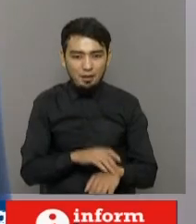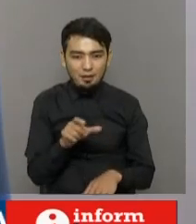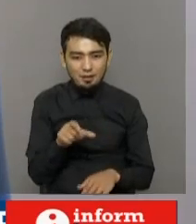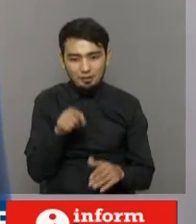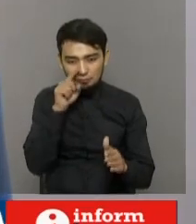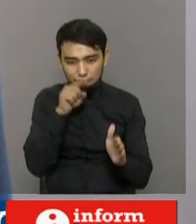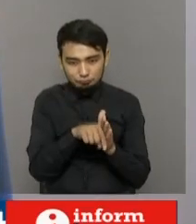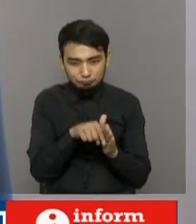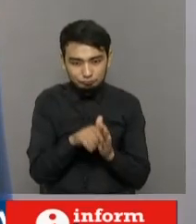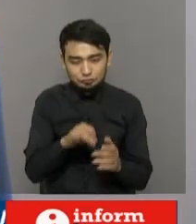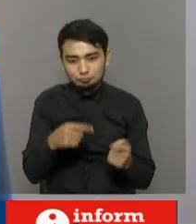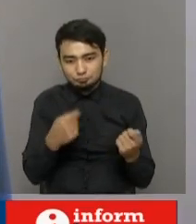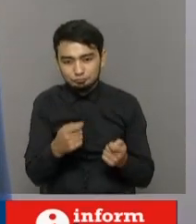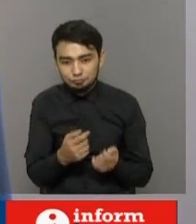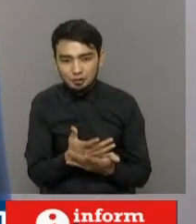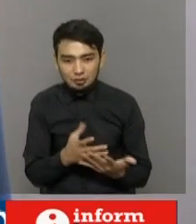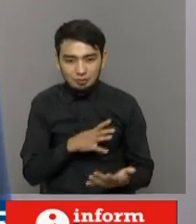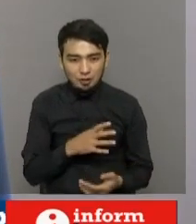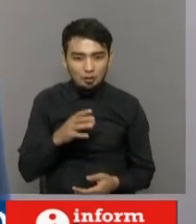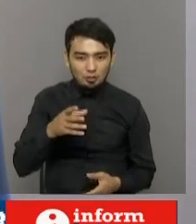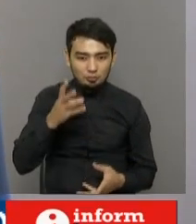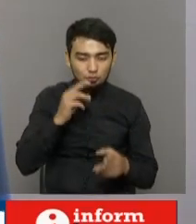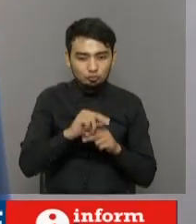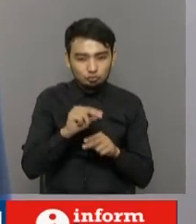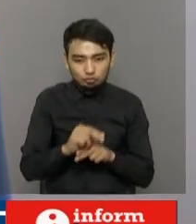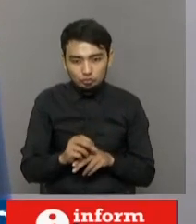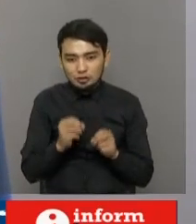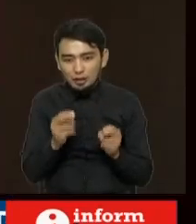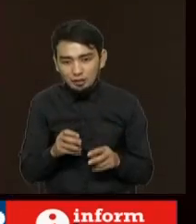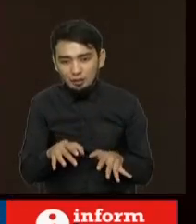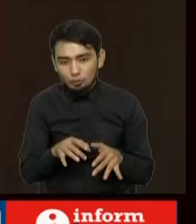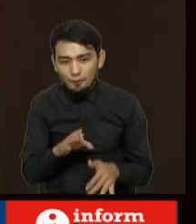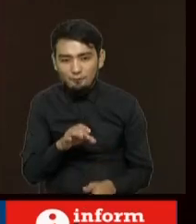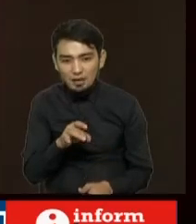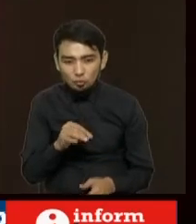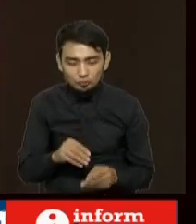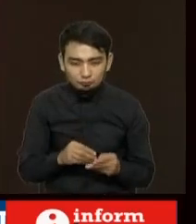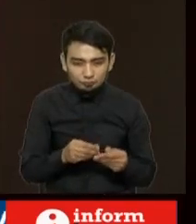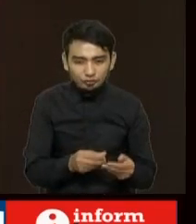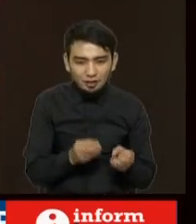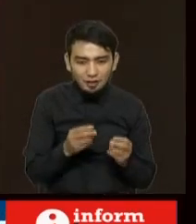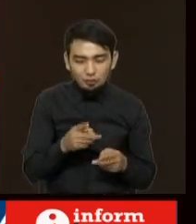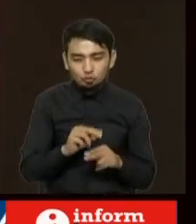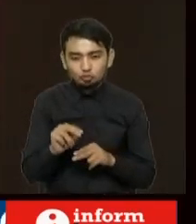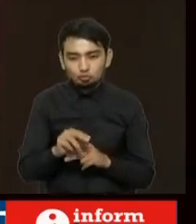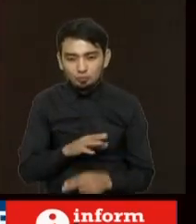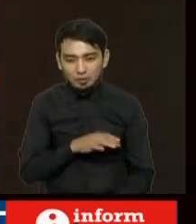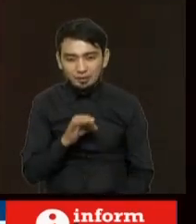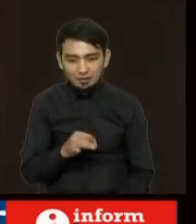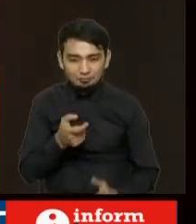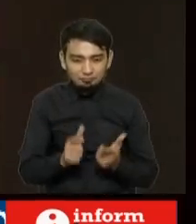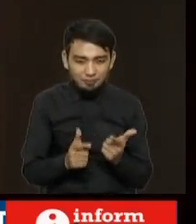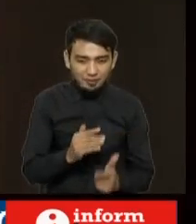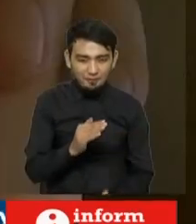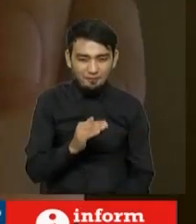их перепродажа. А также за деньги обучал созданию и распространению компьютерных вирусов. Существует настоящий криминальный рынок по